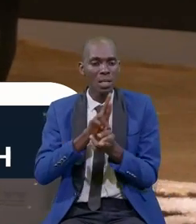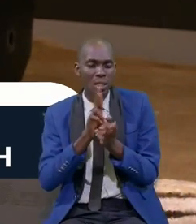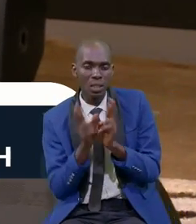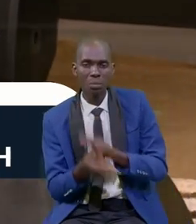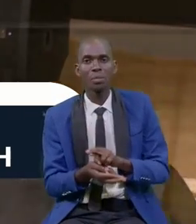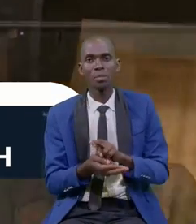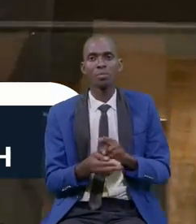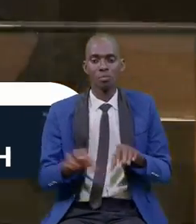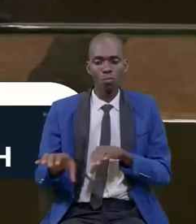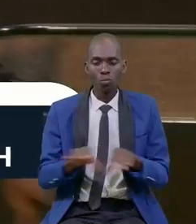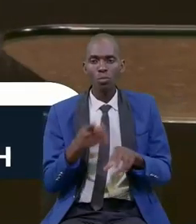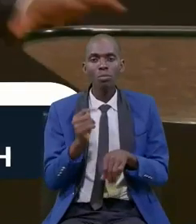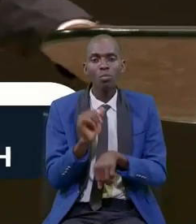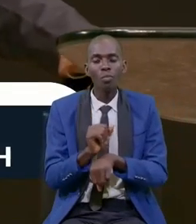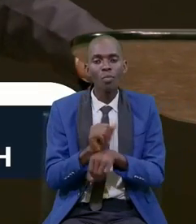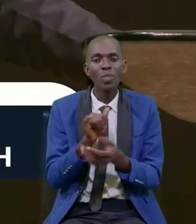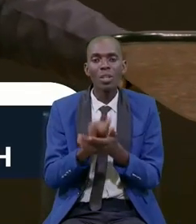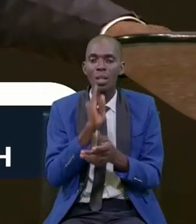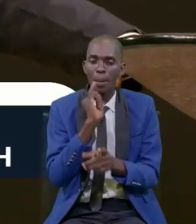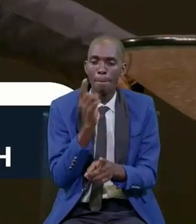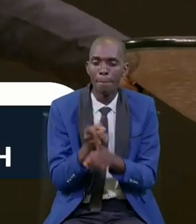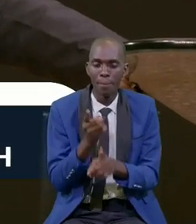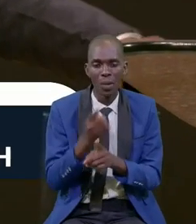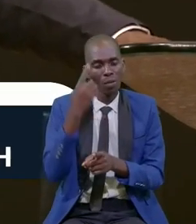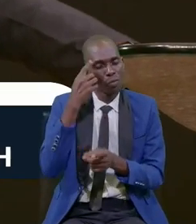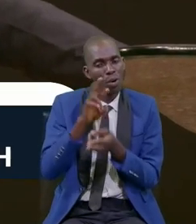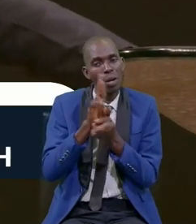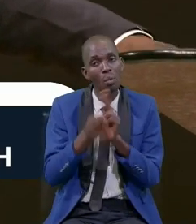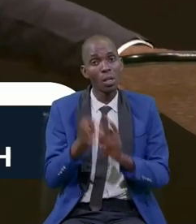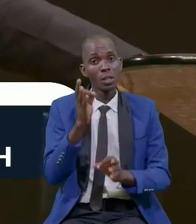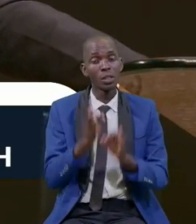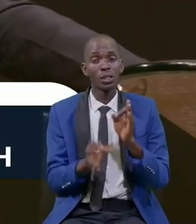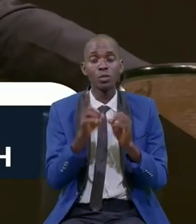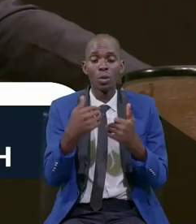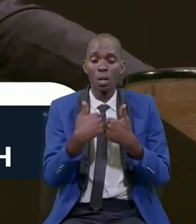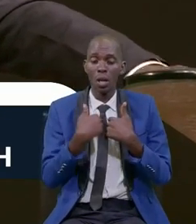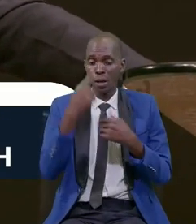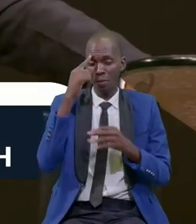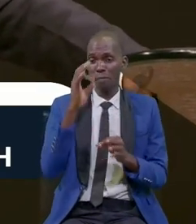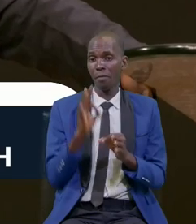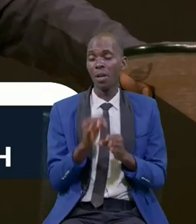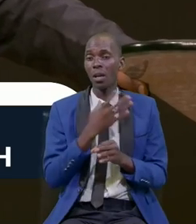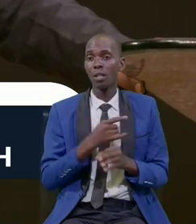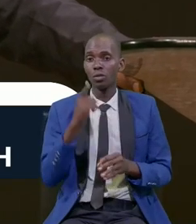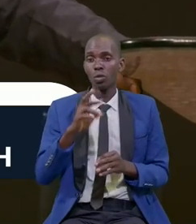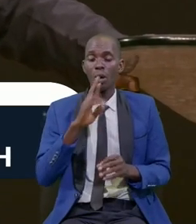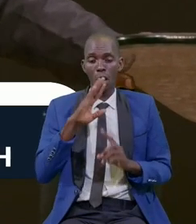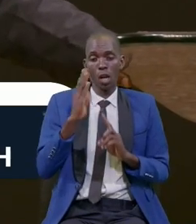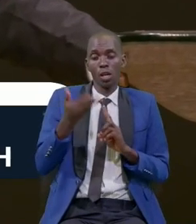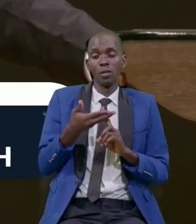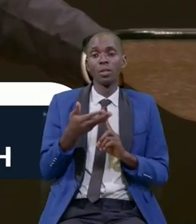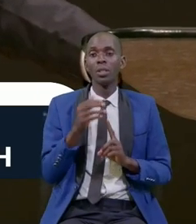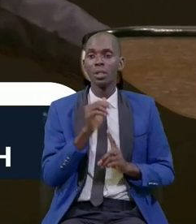faire l'œuvre des œuvres dignes de la repentance. Si vous avez la foi et que vous êtes persuadé,